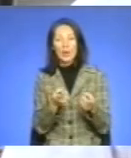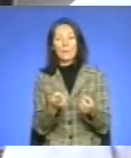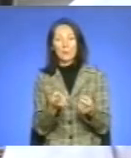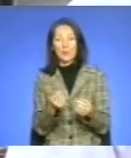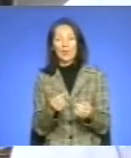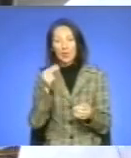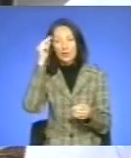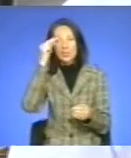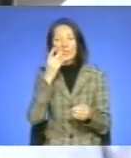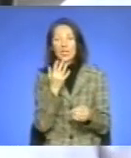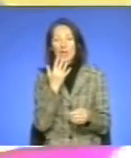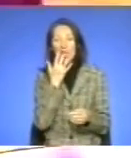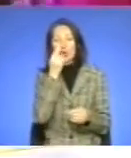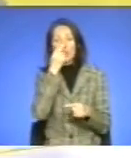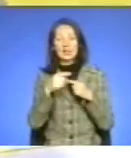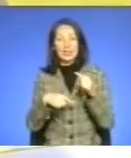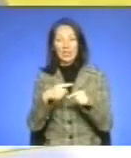народні традиції.